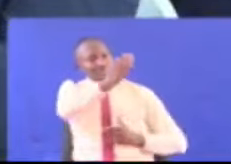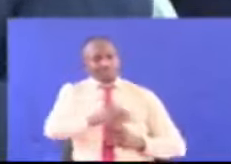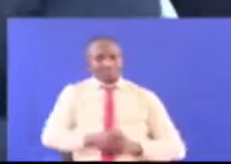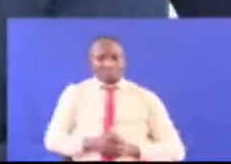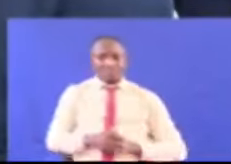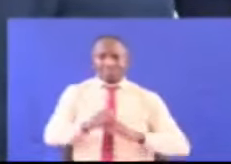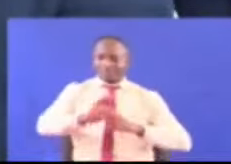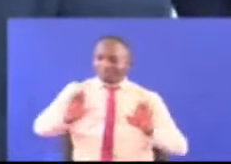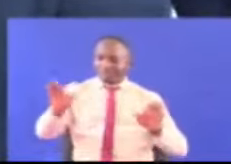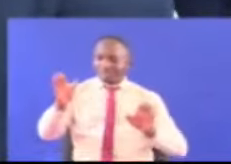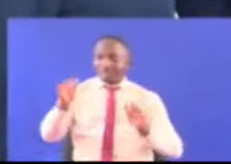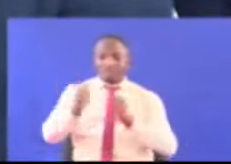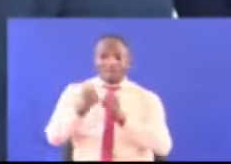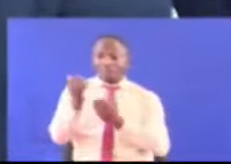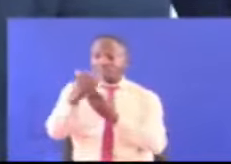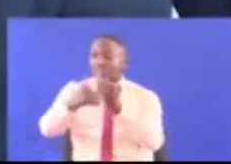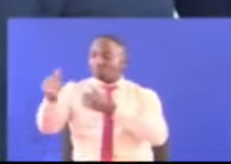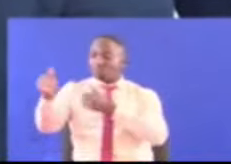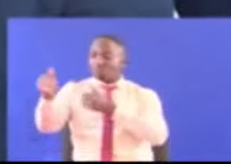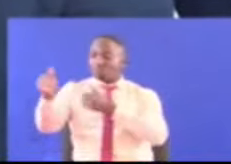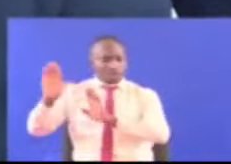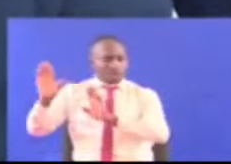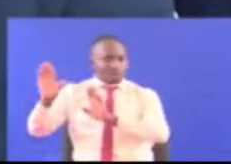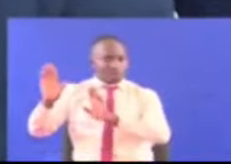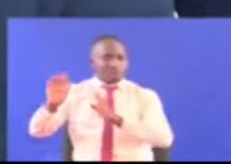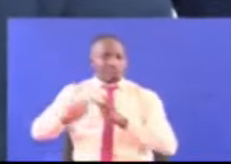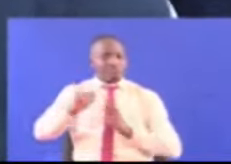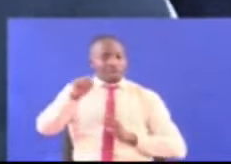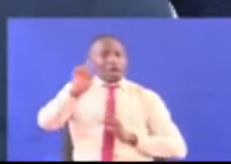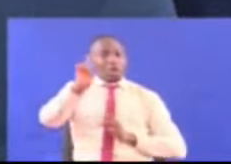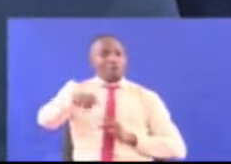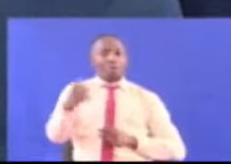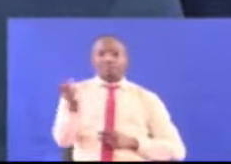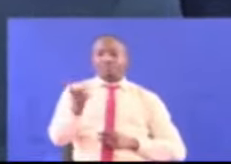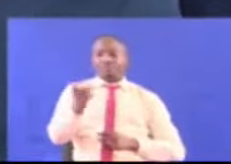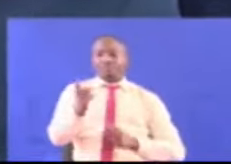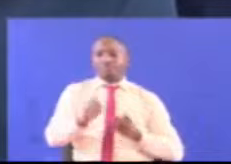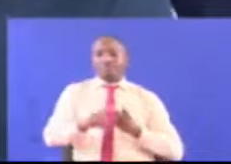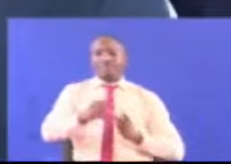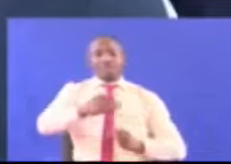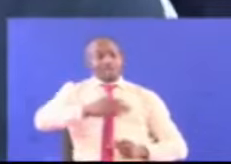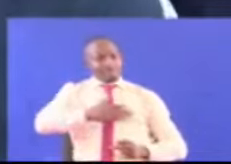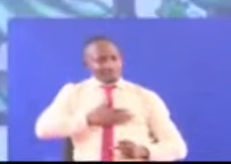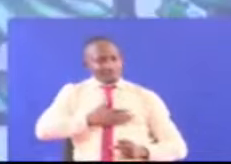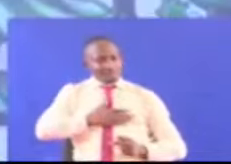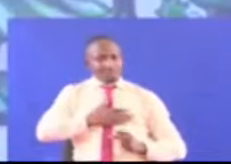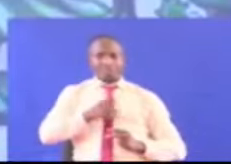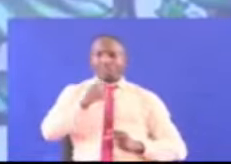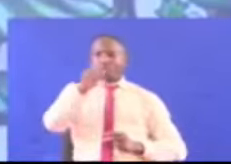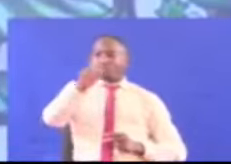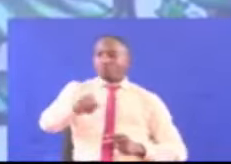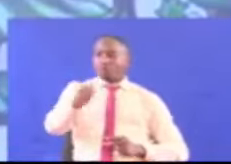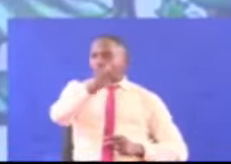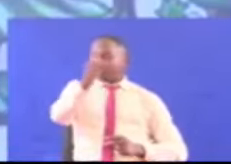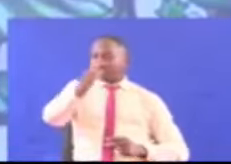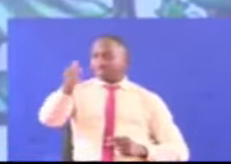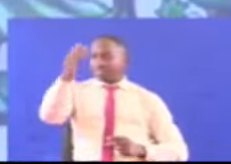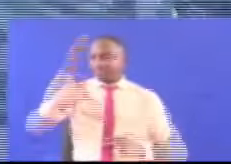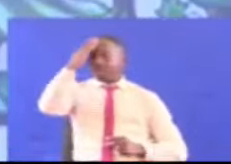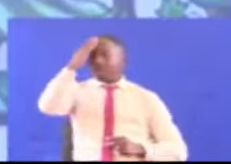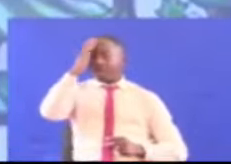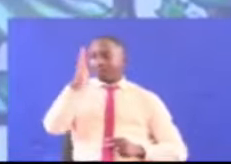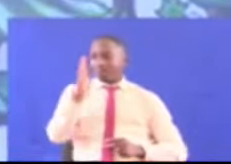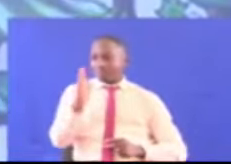ishinde. Hatujali habari za ujirani. Kwa hiyo hao nao wapo na ningependa umma wa Watanzania